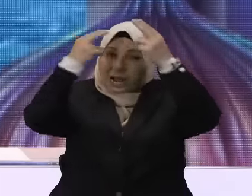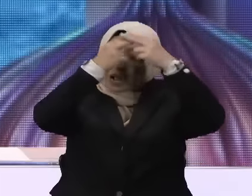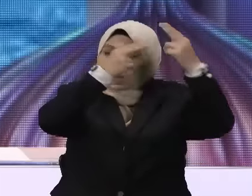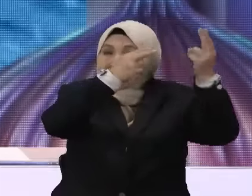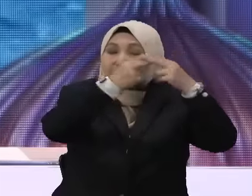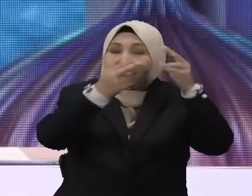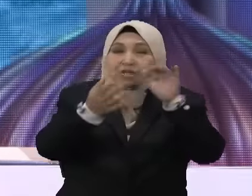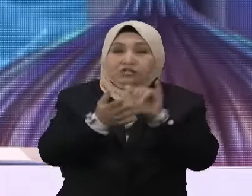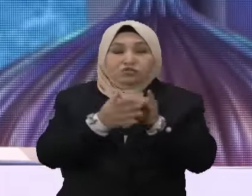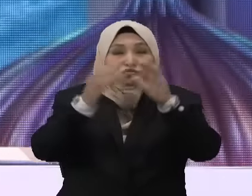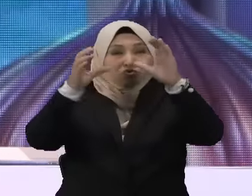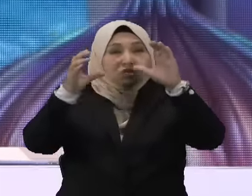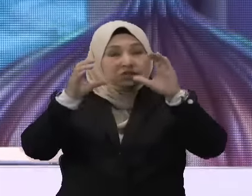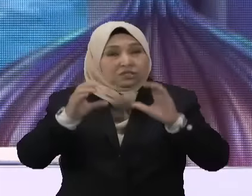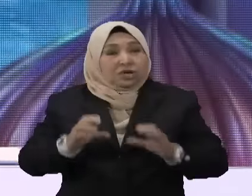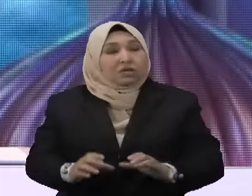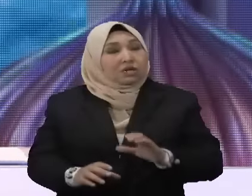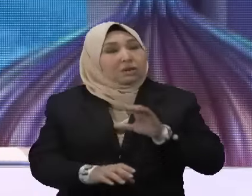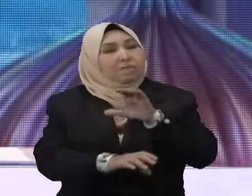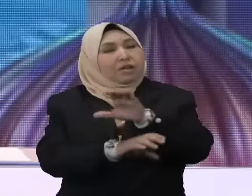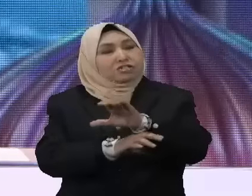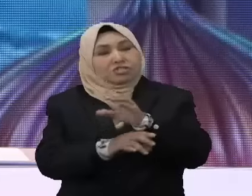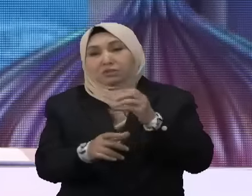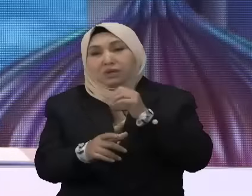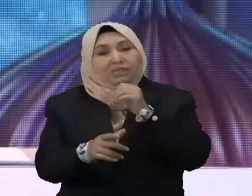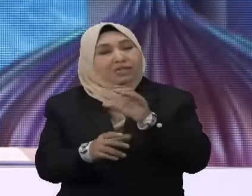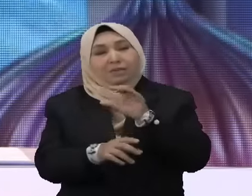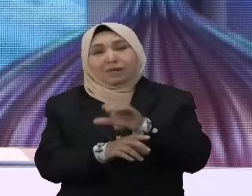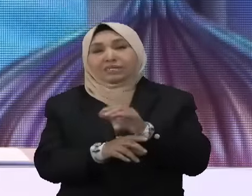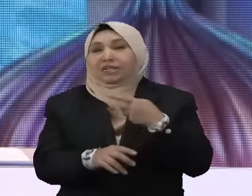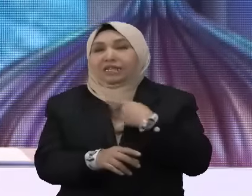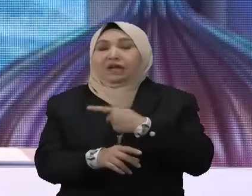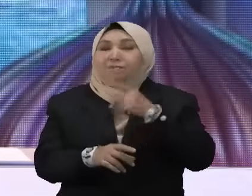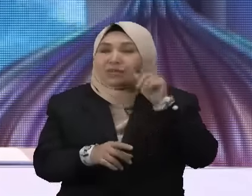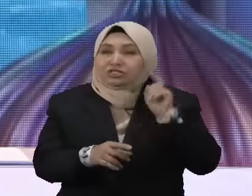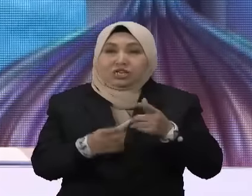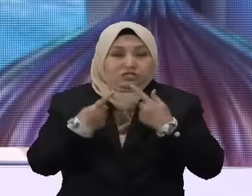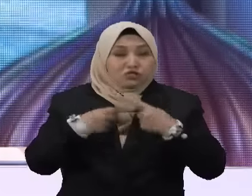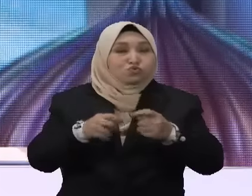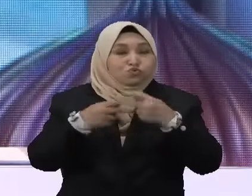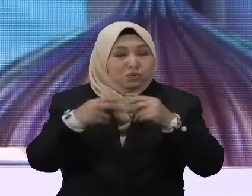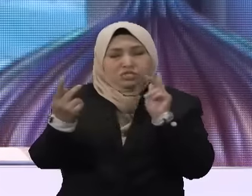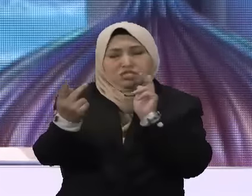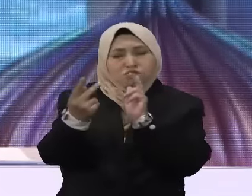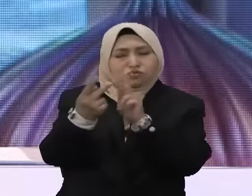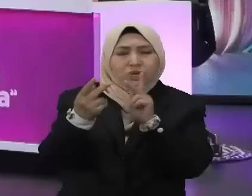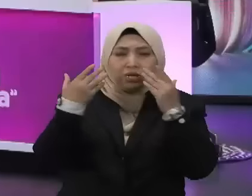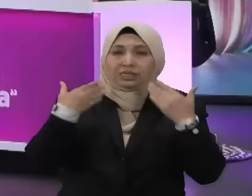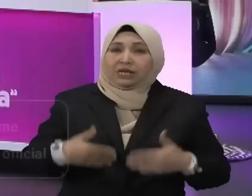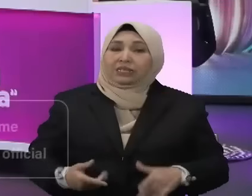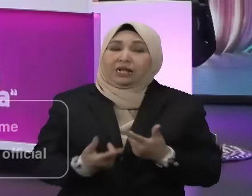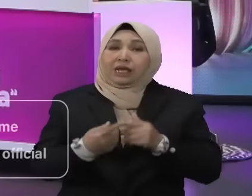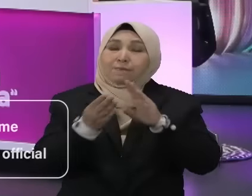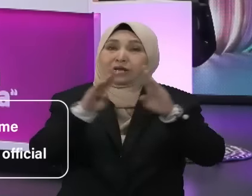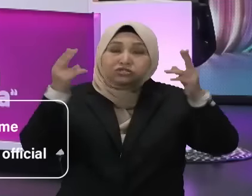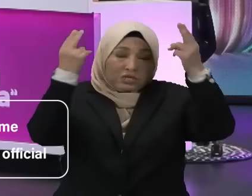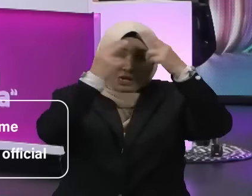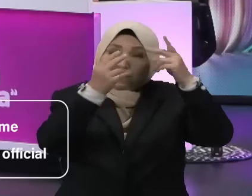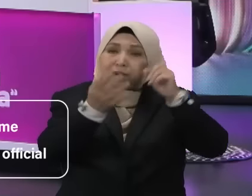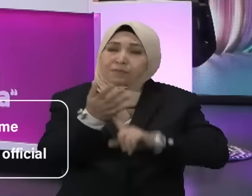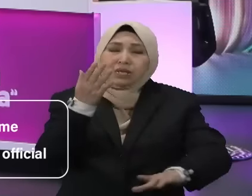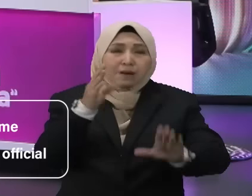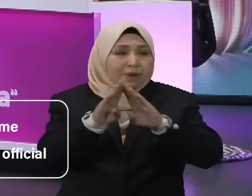situ secara paksa dan tidak paksanya kita kena cuba untuk sesuaikan diri. Di sana selain daripada bahasa Arab, bahasa apa yang Ustaz